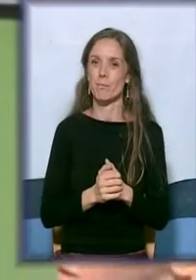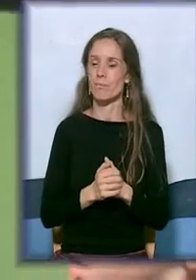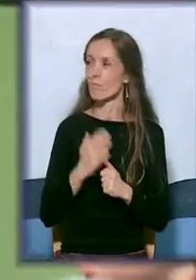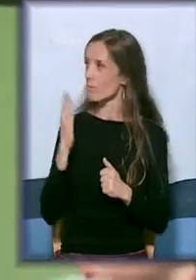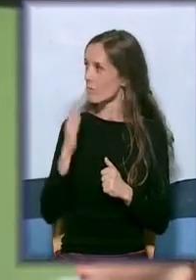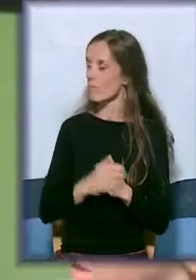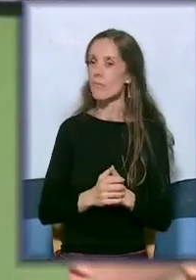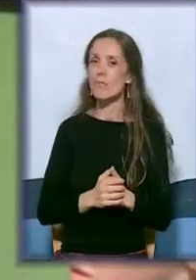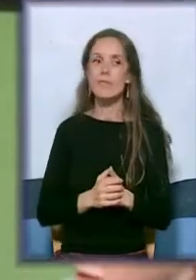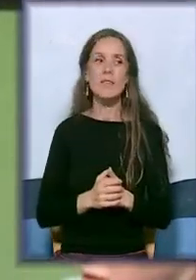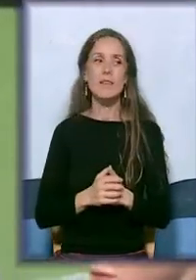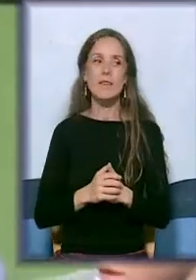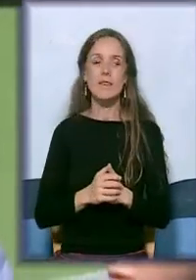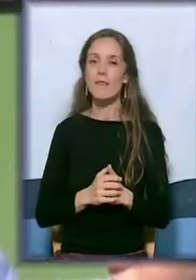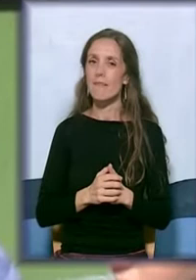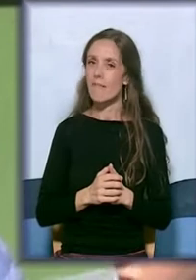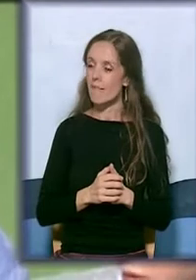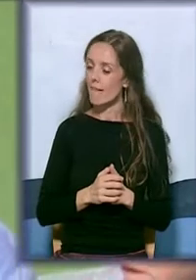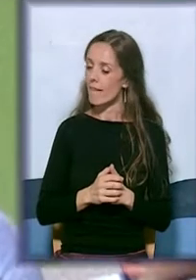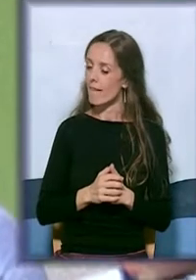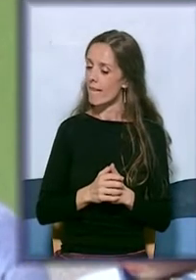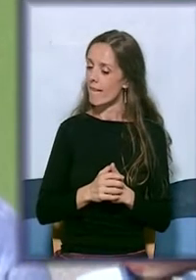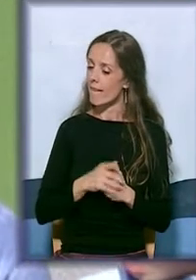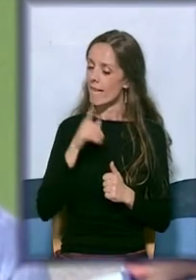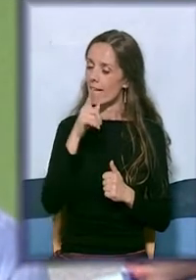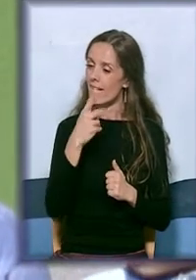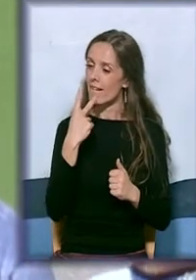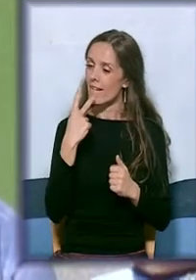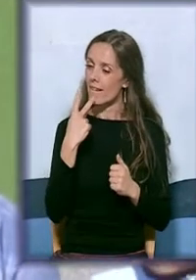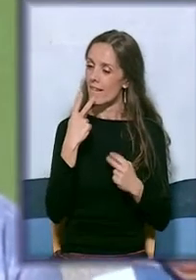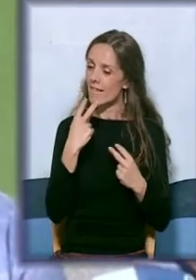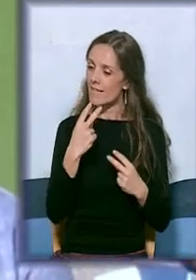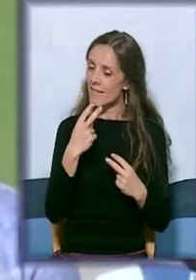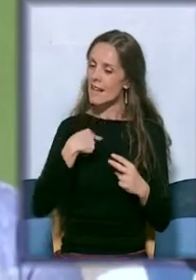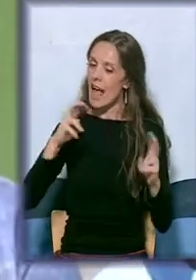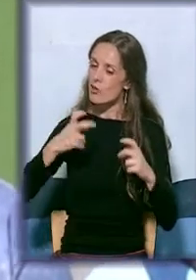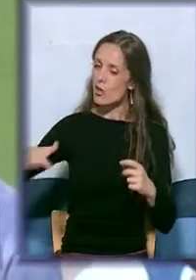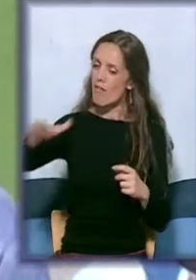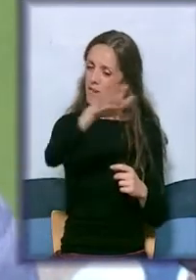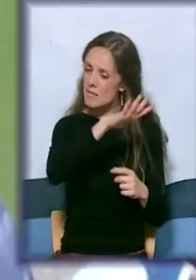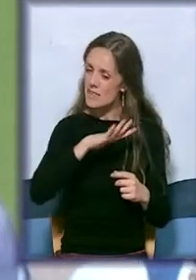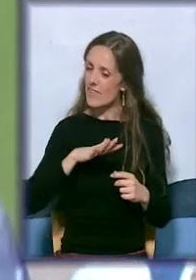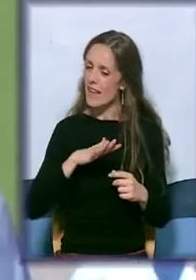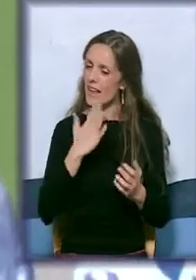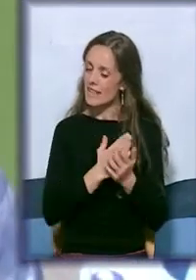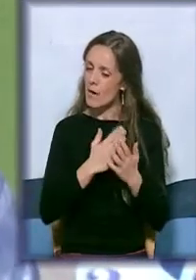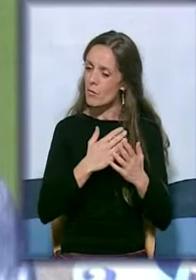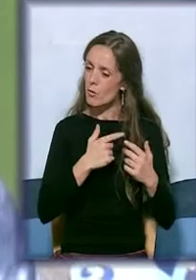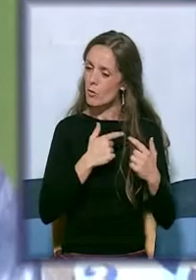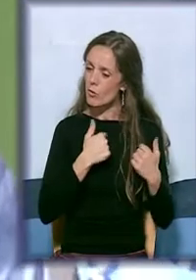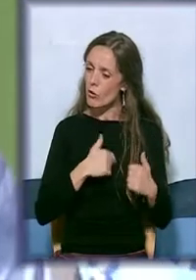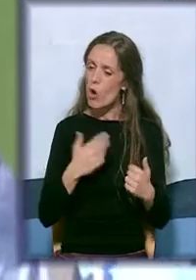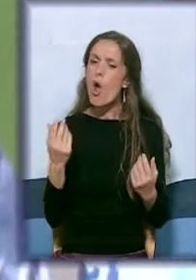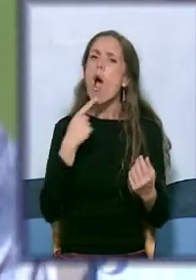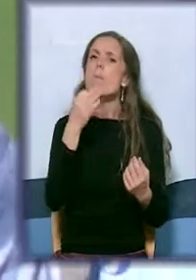Sve naše bezvredne da zovemo da budu to. A što trebaju oni